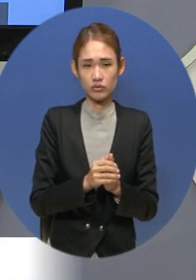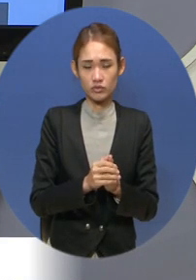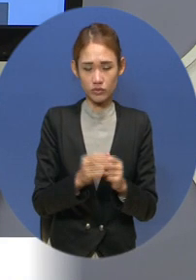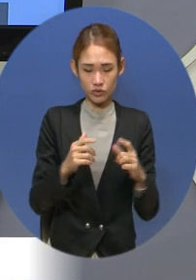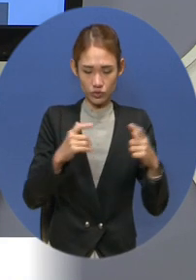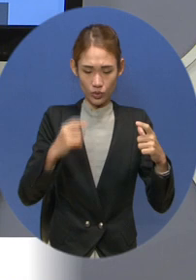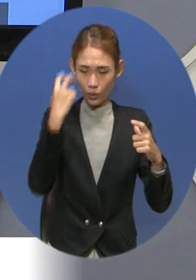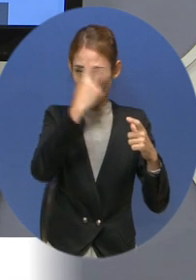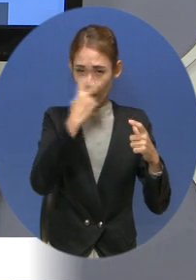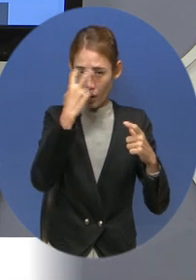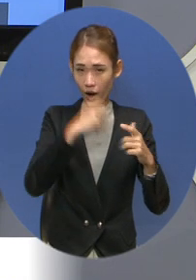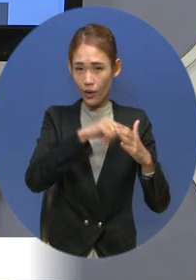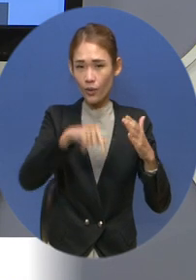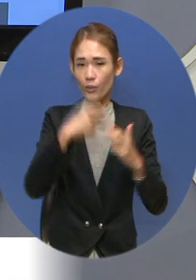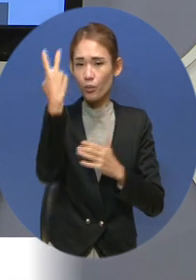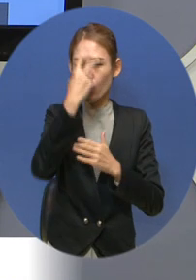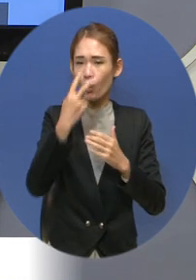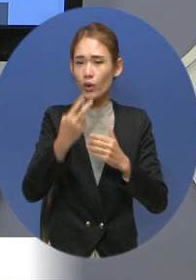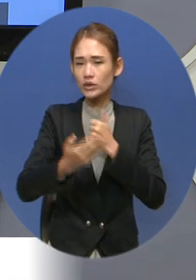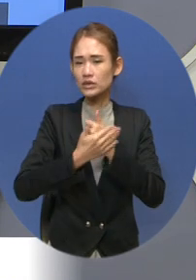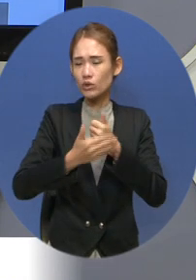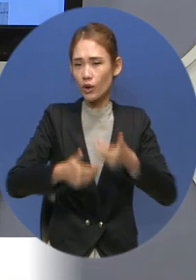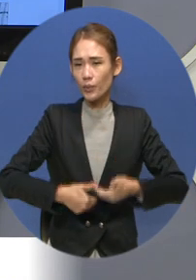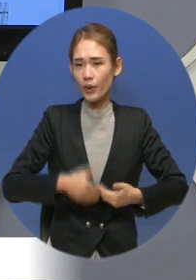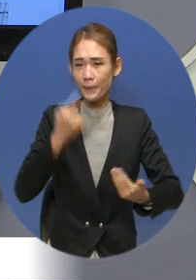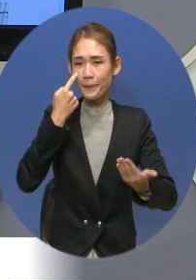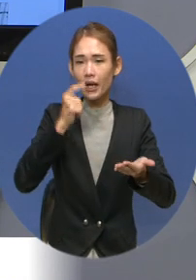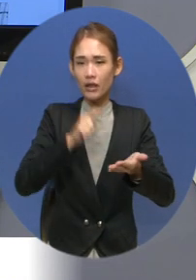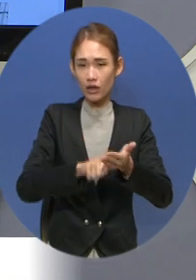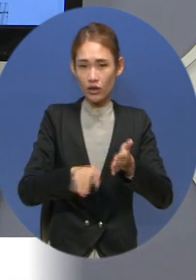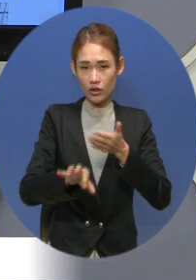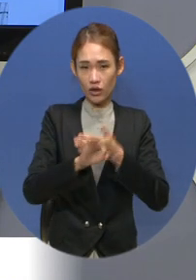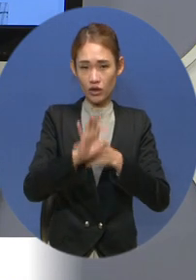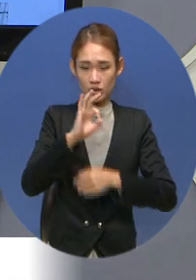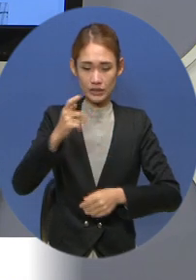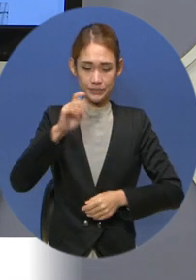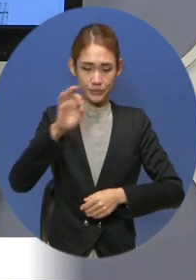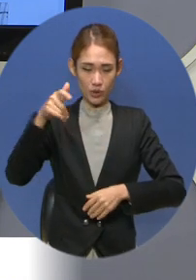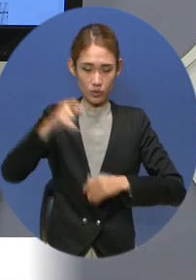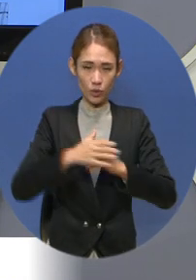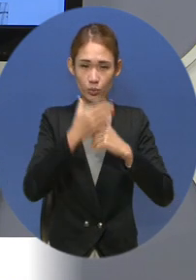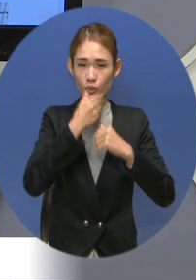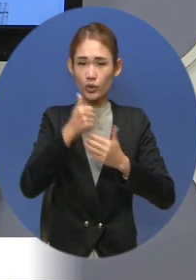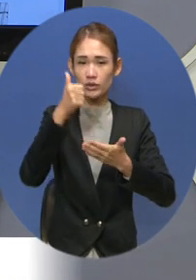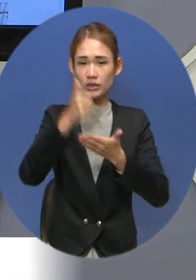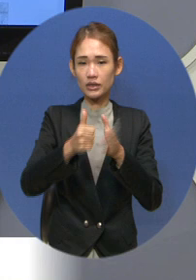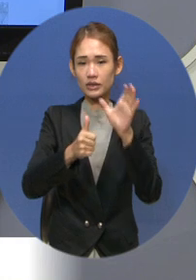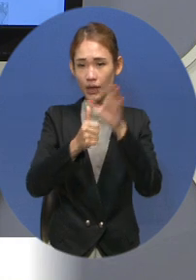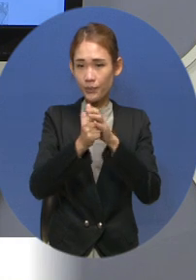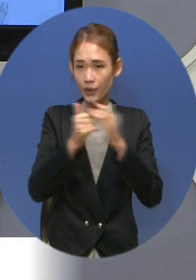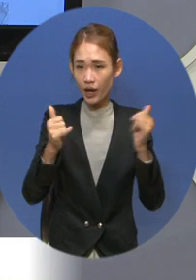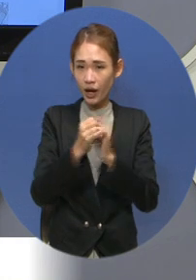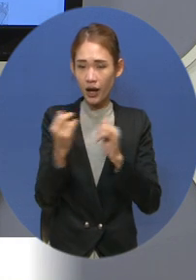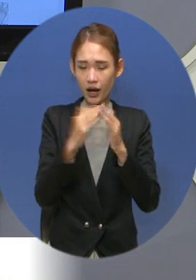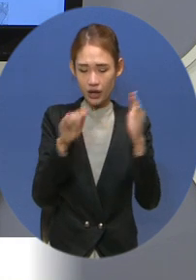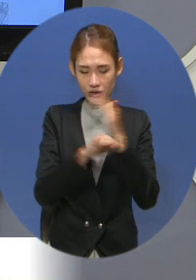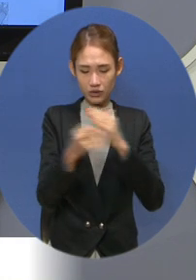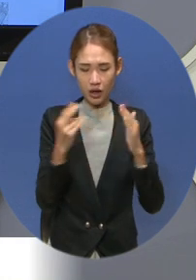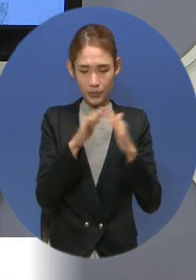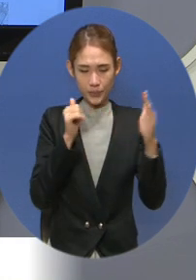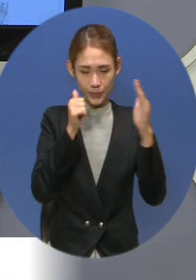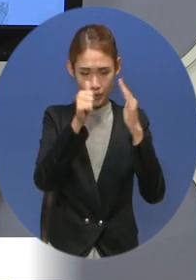보보 나 지원이 필요한 대상이 발견된 경우 읍면동 복지 담당자가 가정을 재 방문해